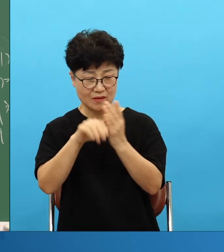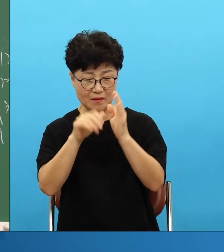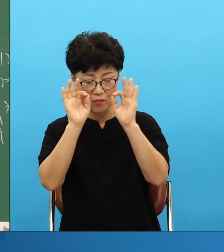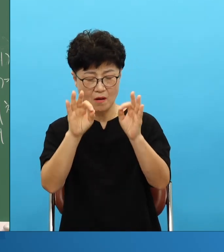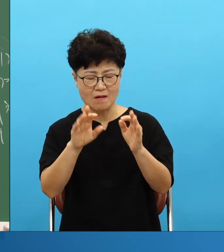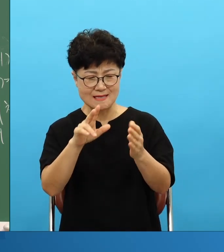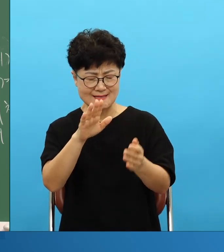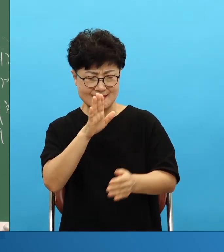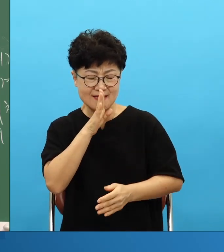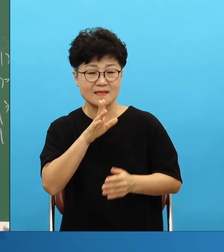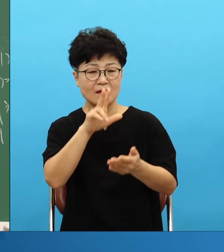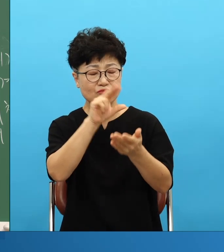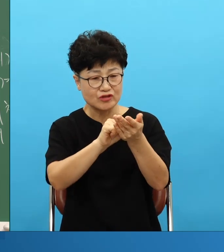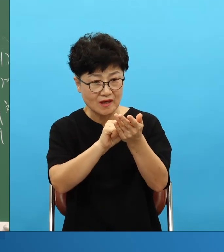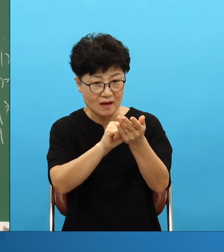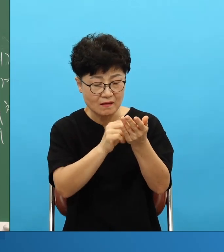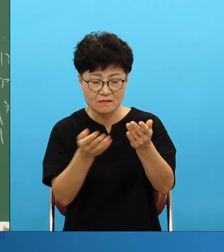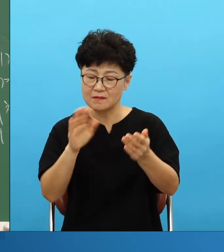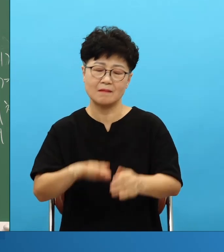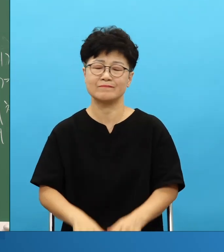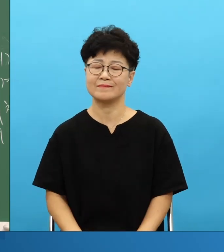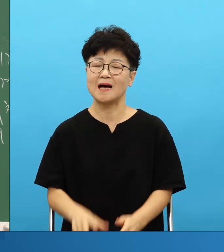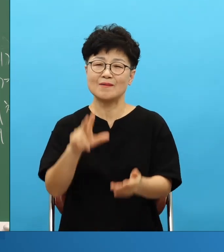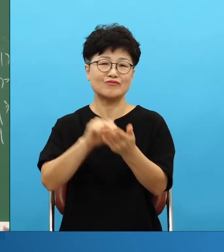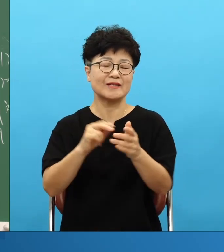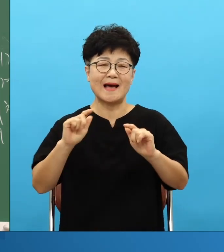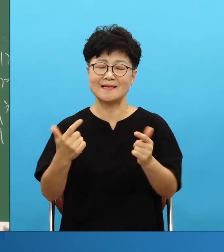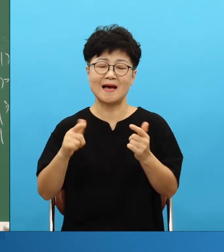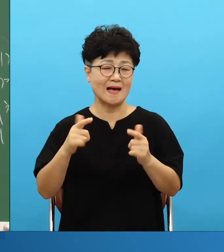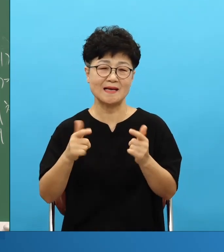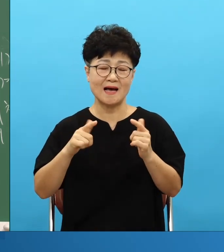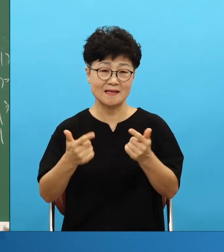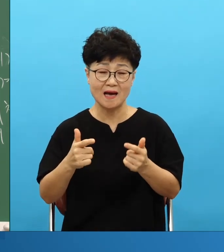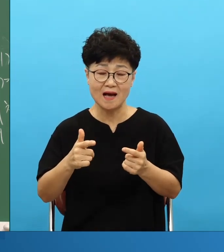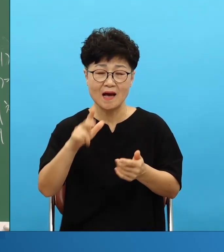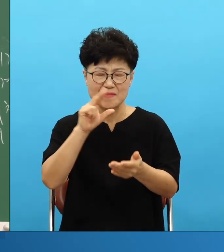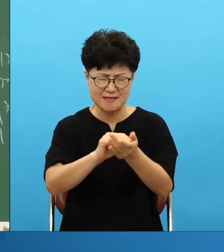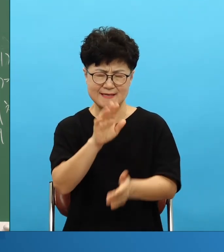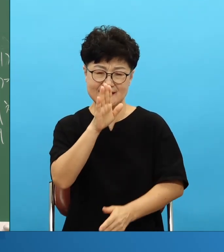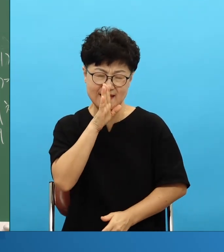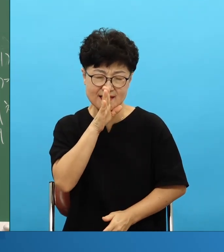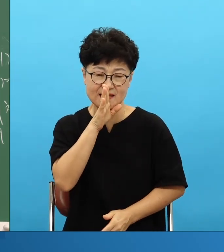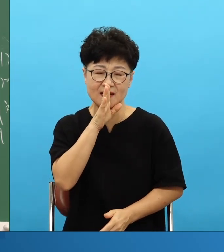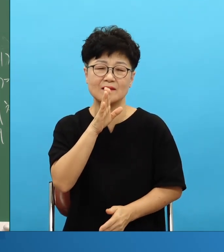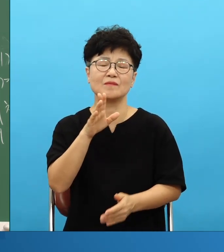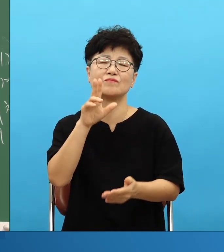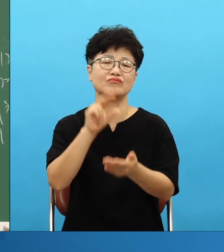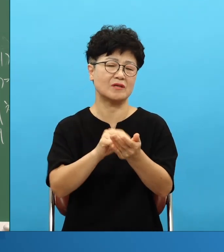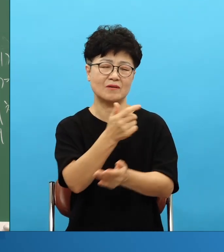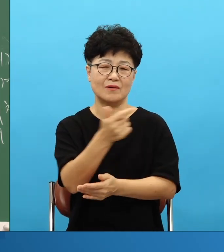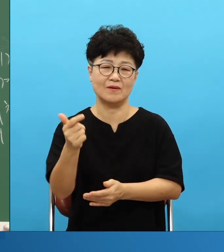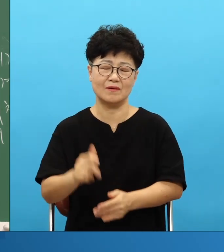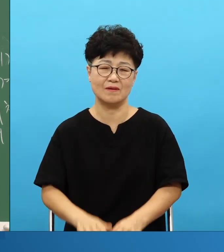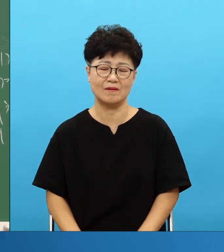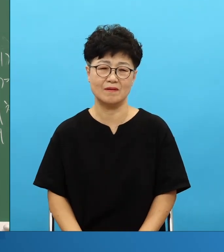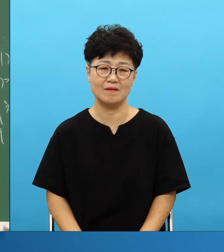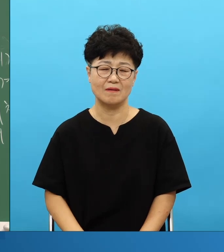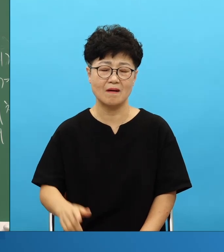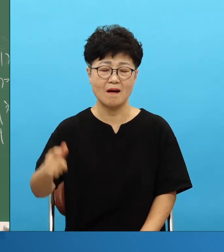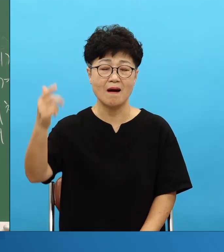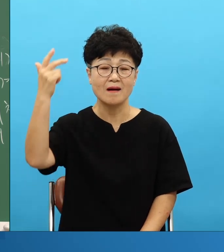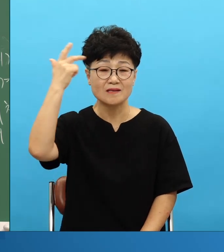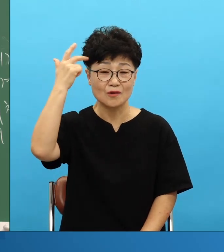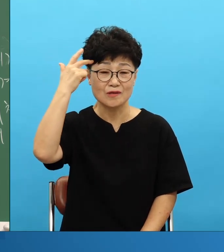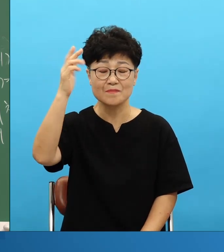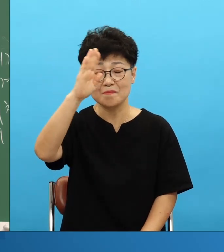problem as the not being a problem. That's a mental illness. 그 이제 문제 아닌 걸 자꾸 문제로 보는 거는 쉽게 말하면 심하게 그건 정신병입니다. But also, if you 그렇죠? keep on